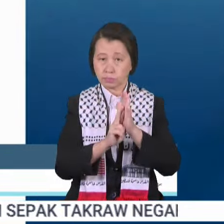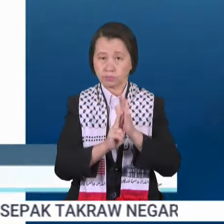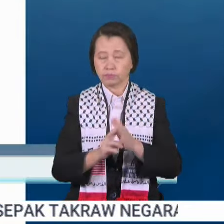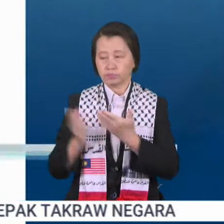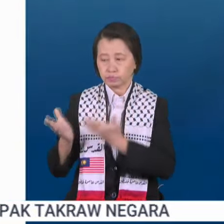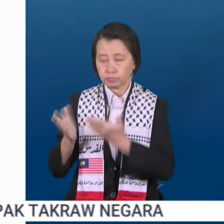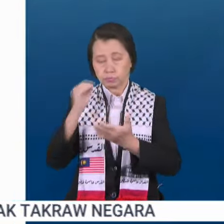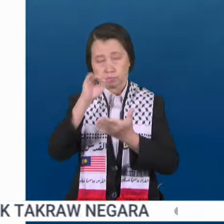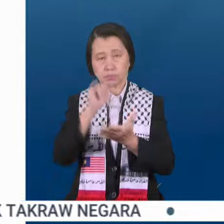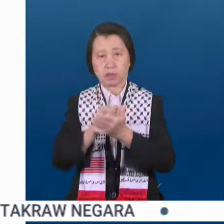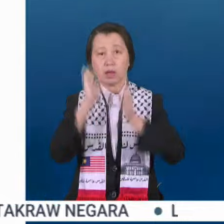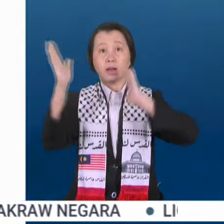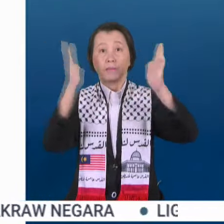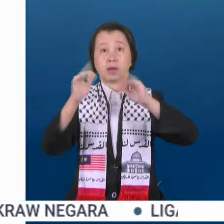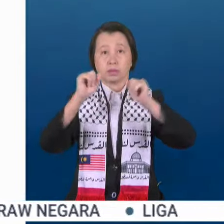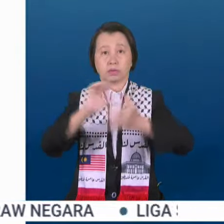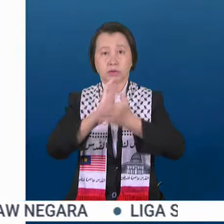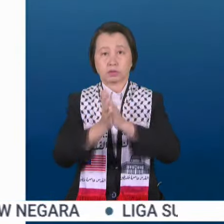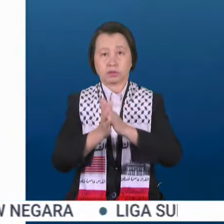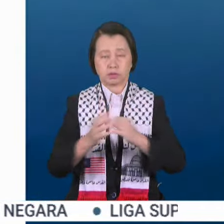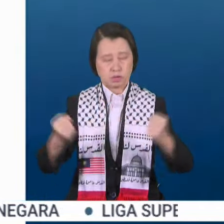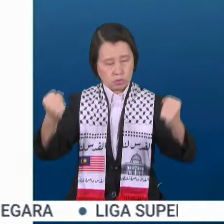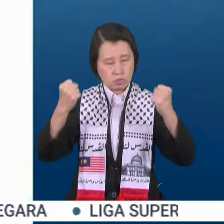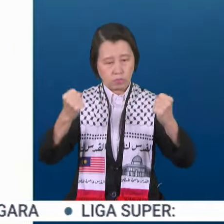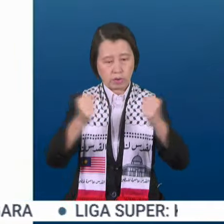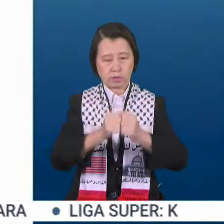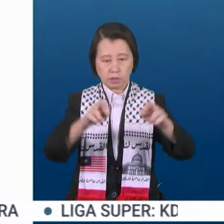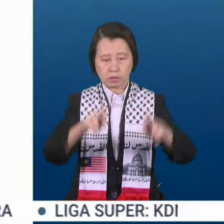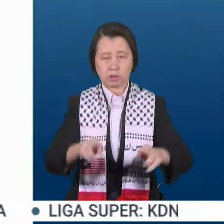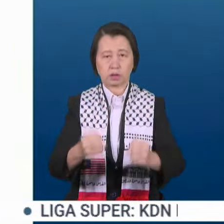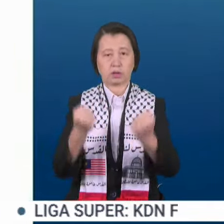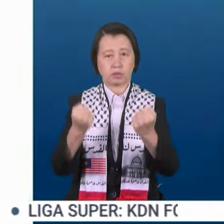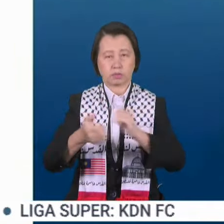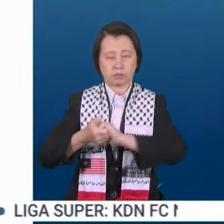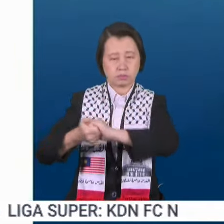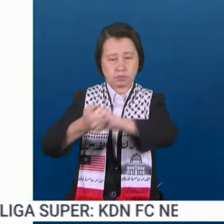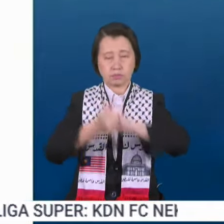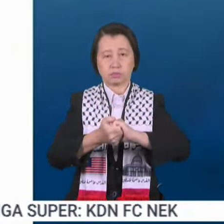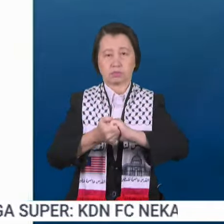Beliau amat yakin negara ini mampu menjadi gagah dengan rakyatnya yang kuat dan berpadu.